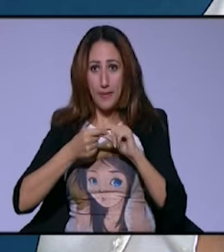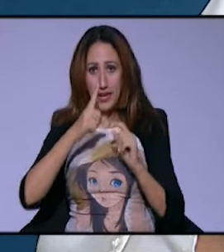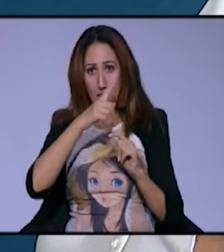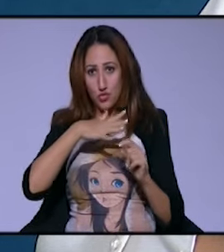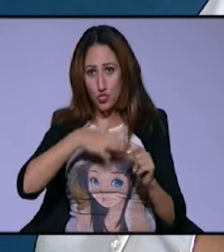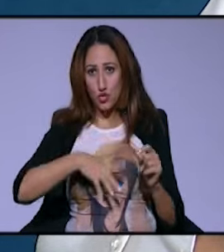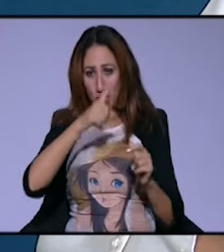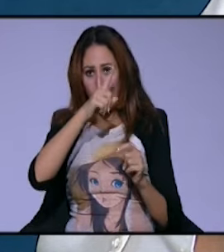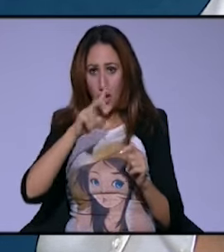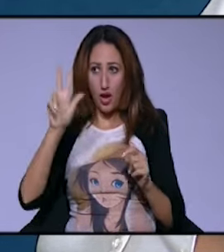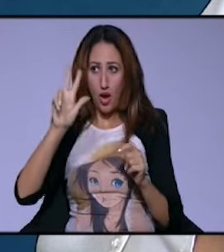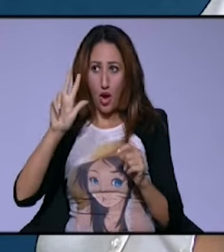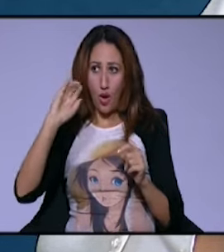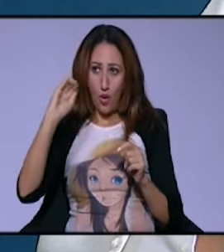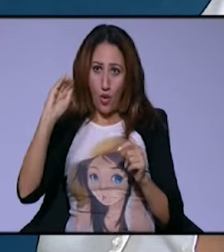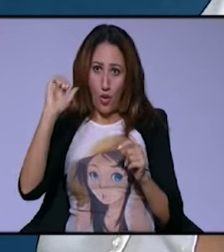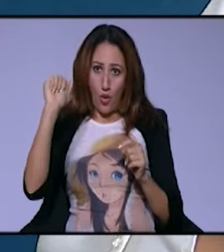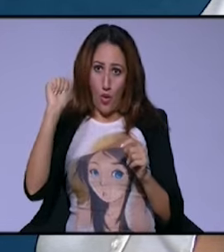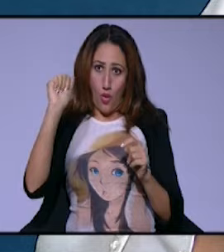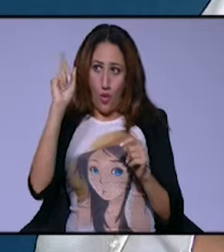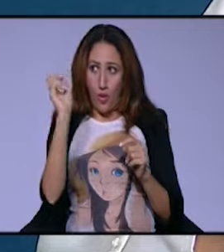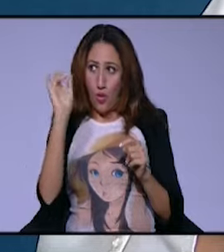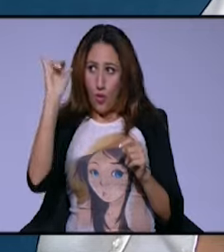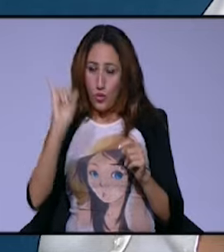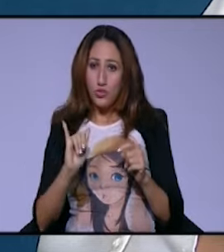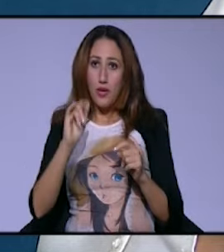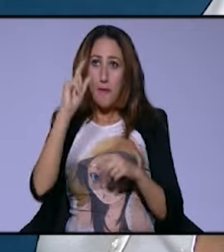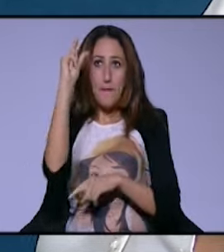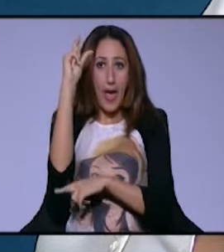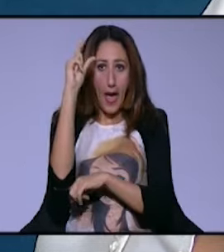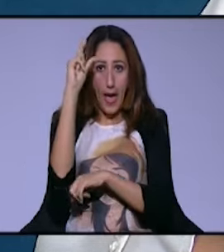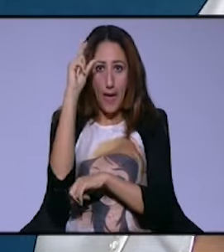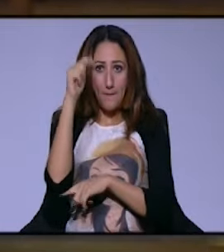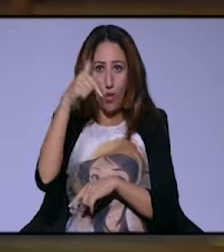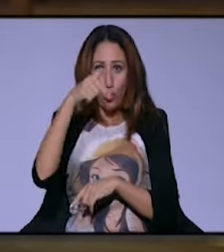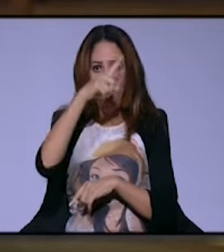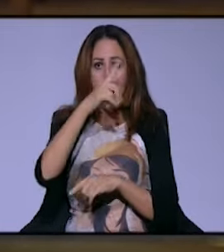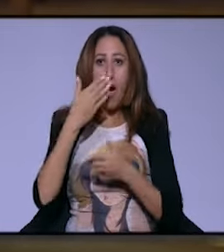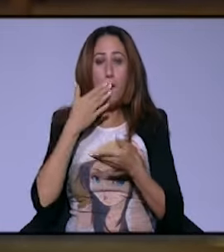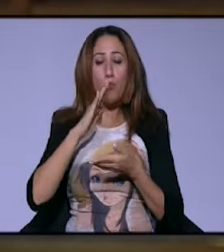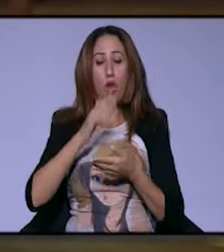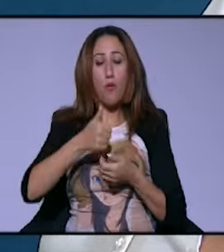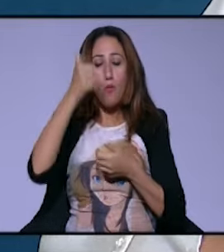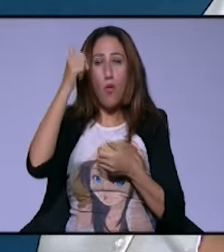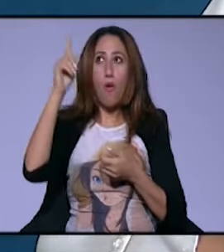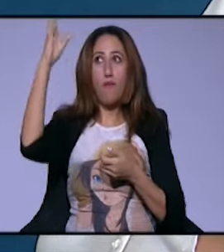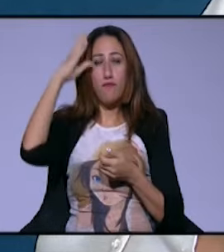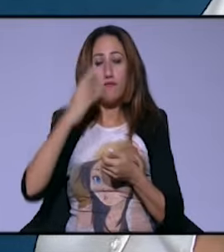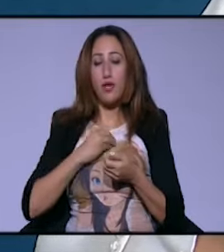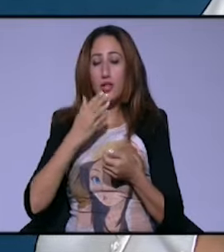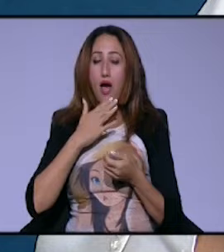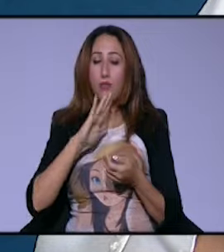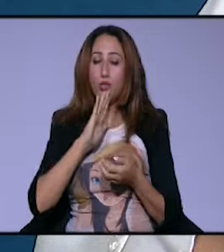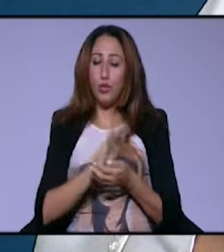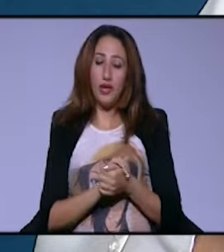بيها، بداية من المسجد والمسجد الجامع اللي هو فيه طبعا ثلاث مساجد كل الفضل الله سبحانه صحيح. وتعالى